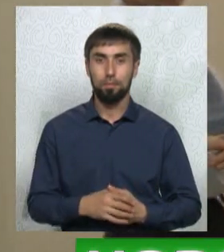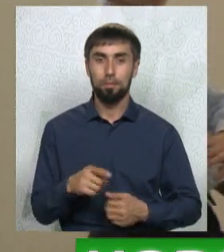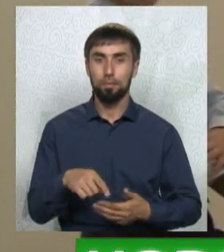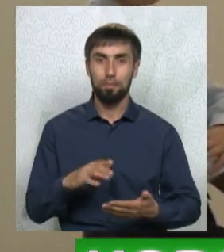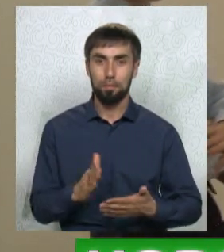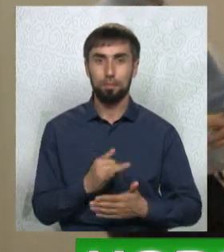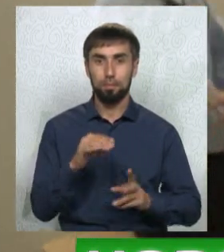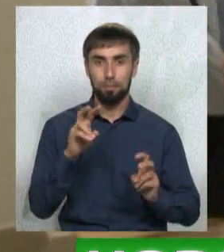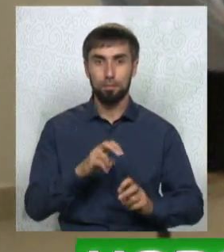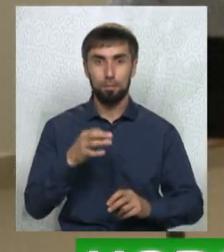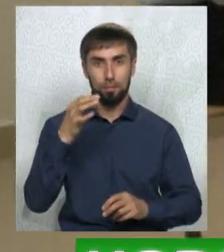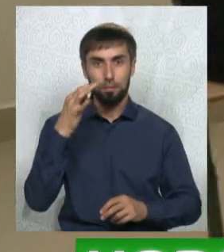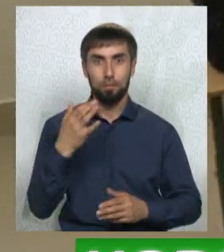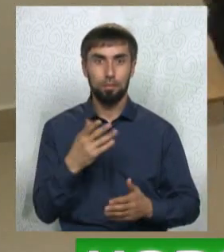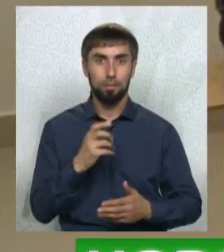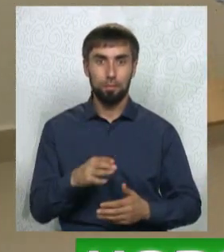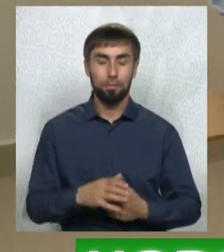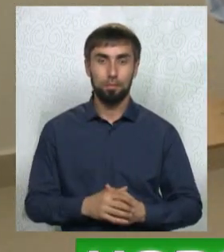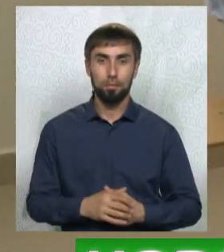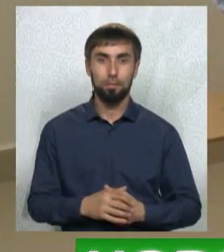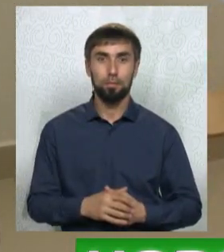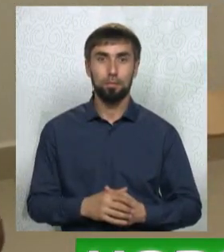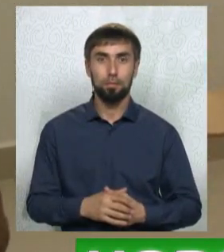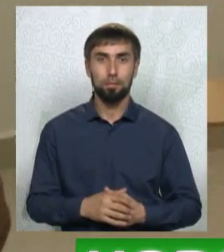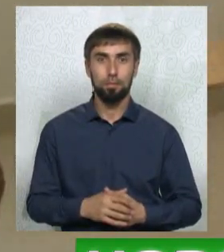снимать и проверять, ровно или нет.